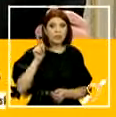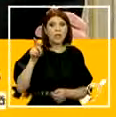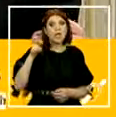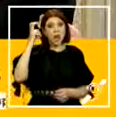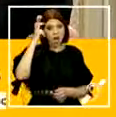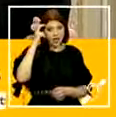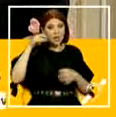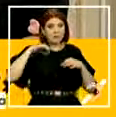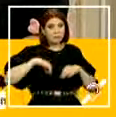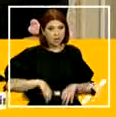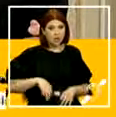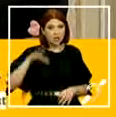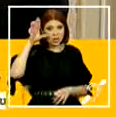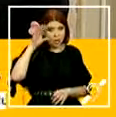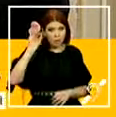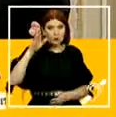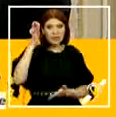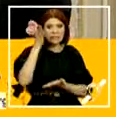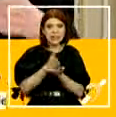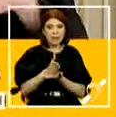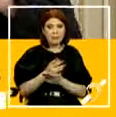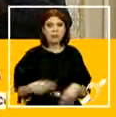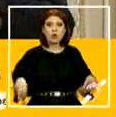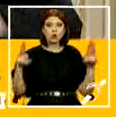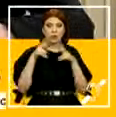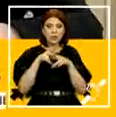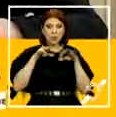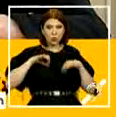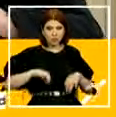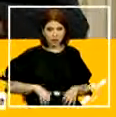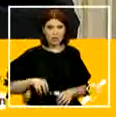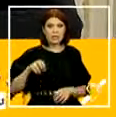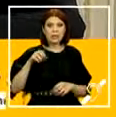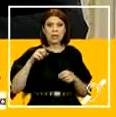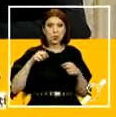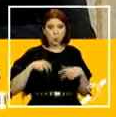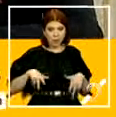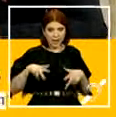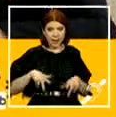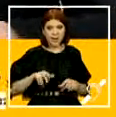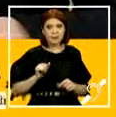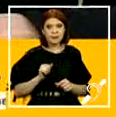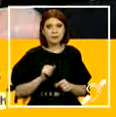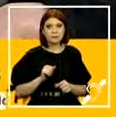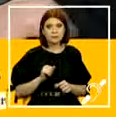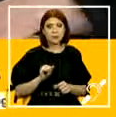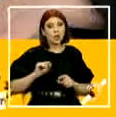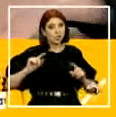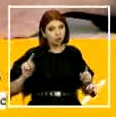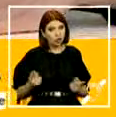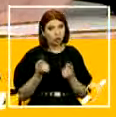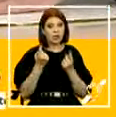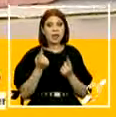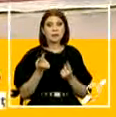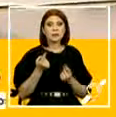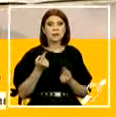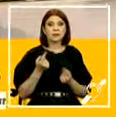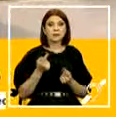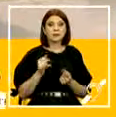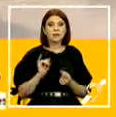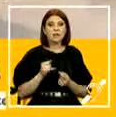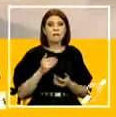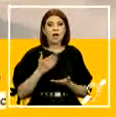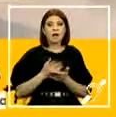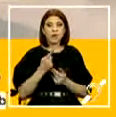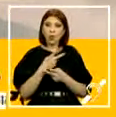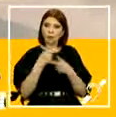președintele Republicii Moldova a restabilit o întrevedere cu președintele ucrainean Volodymyr Zelensky. Totodată, șefa statului va întreprinde